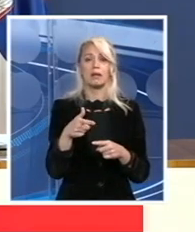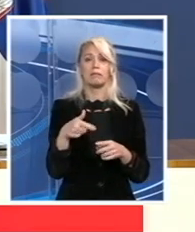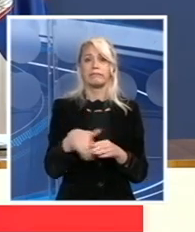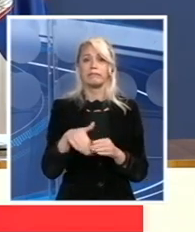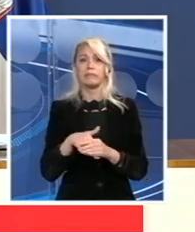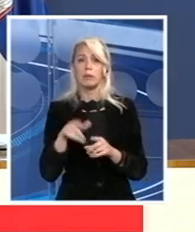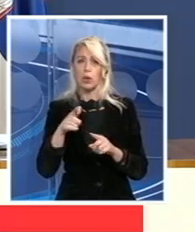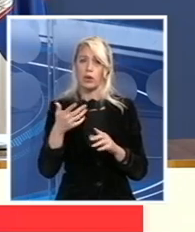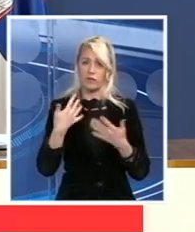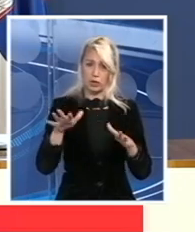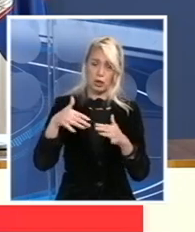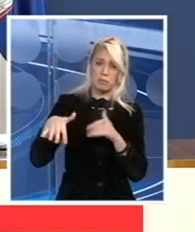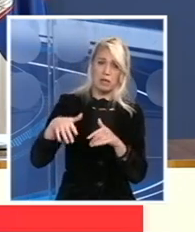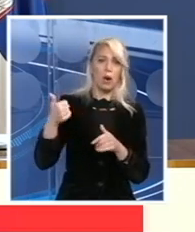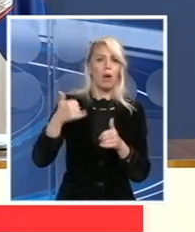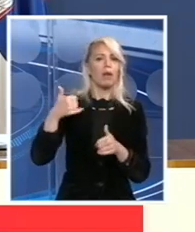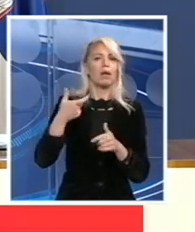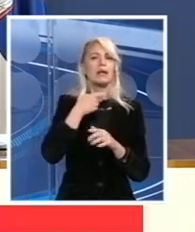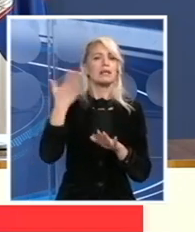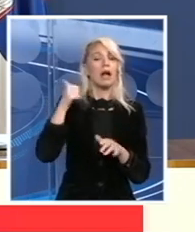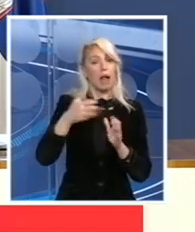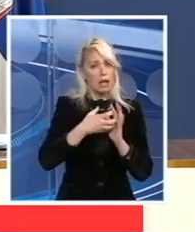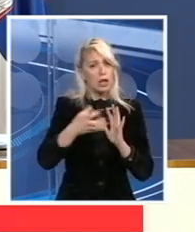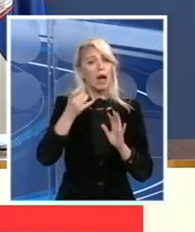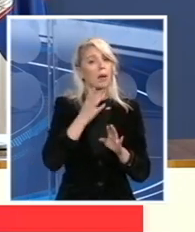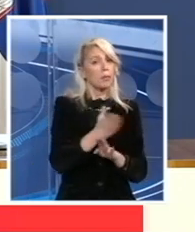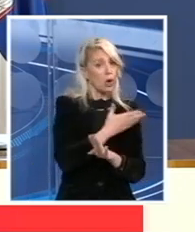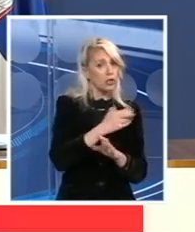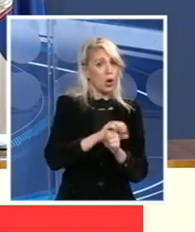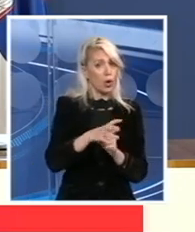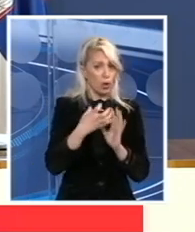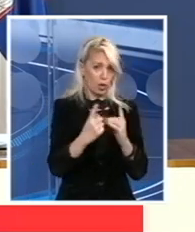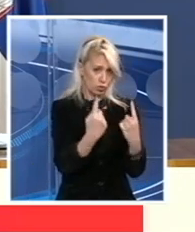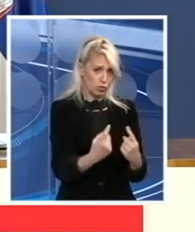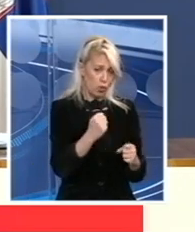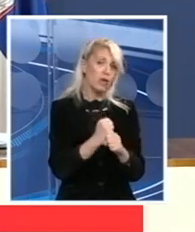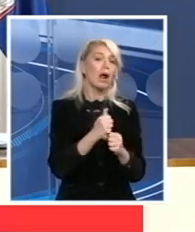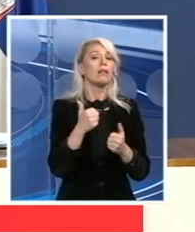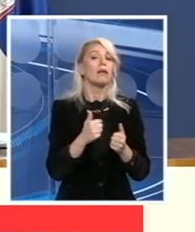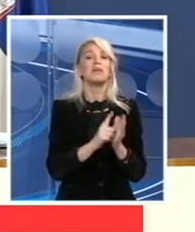da li će oni nastaviti da rade na neodređeno i posle epidemije? Hvala. Hvala vam.